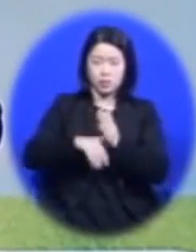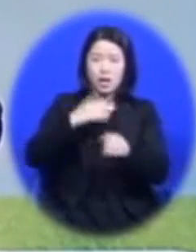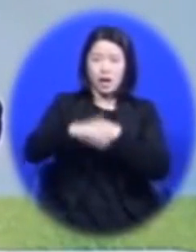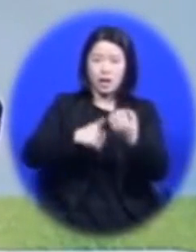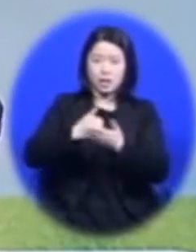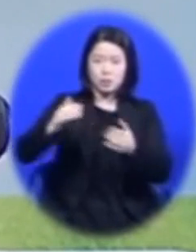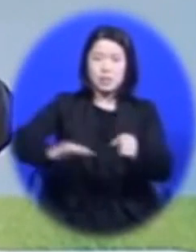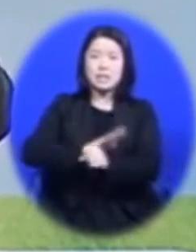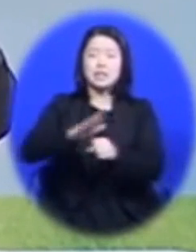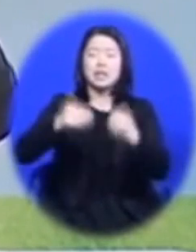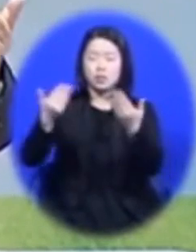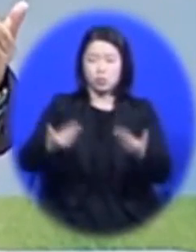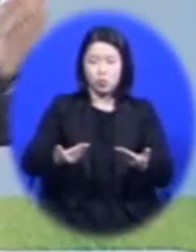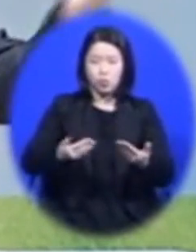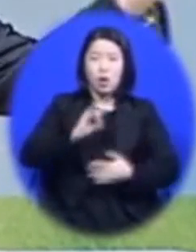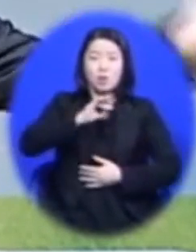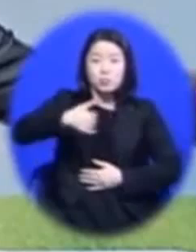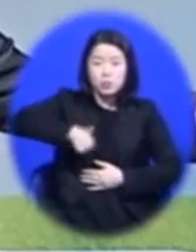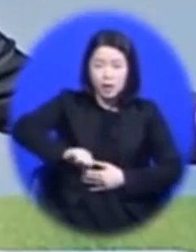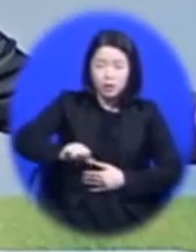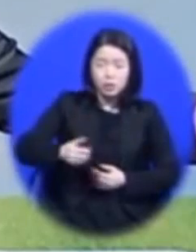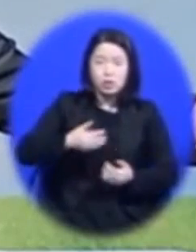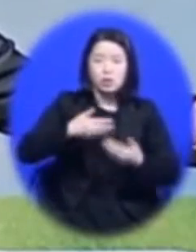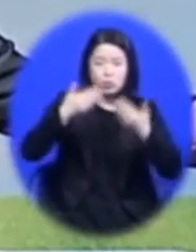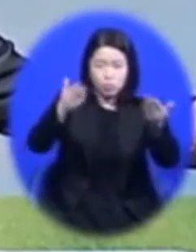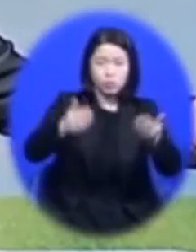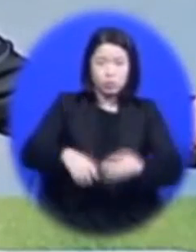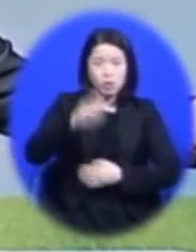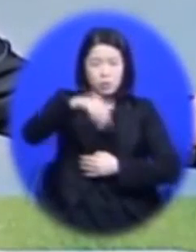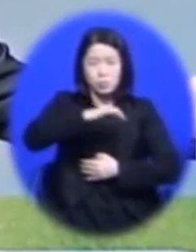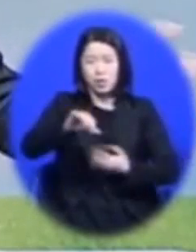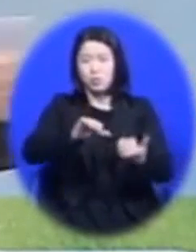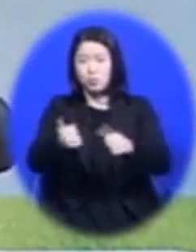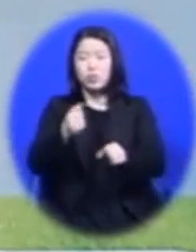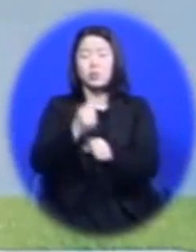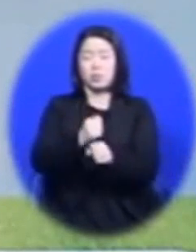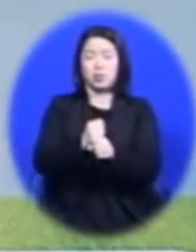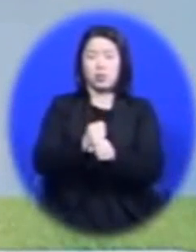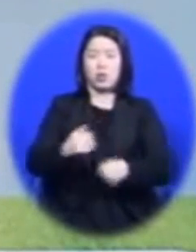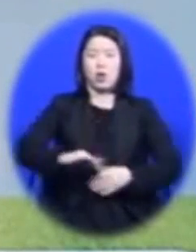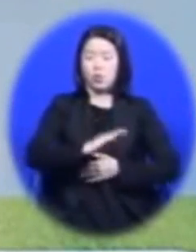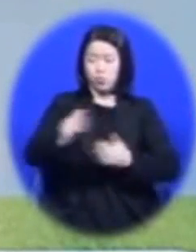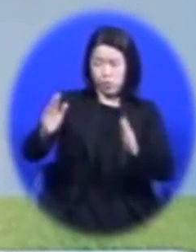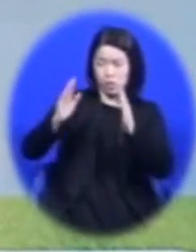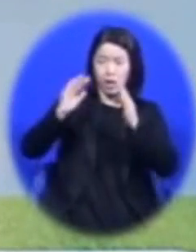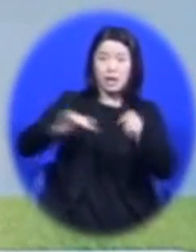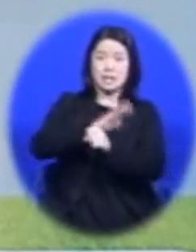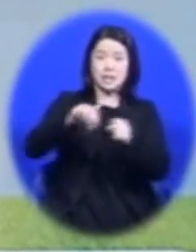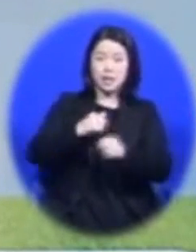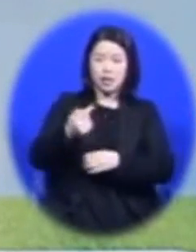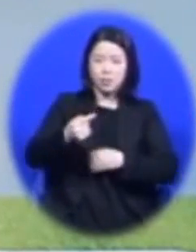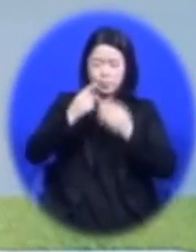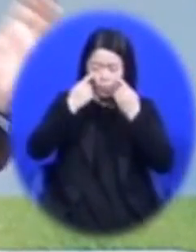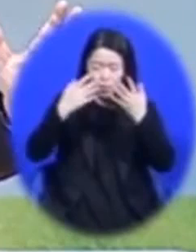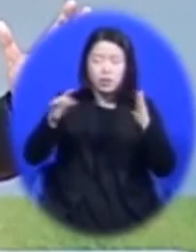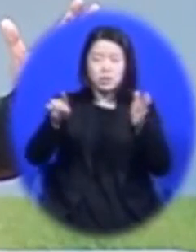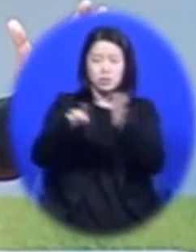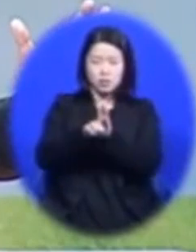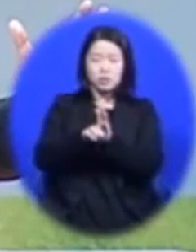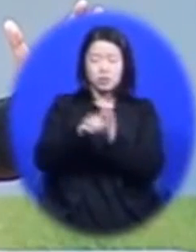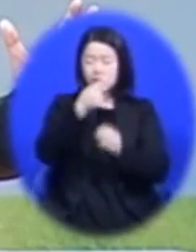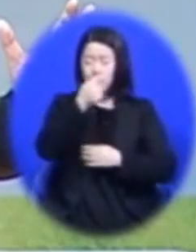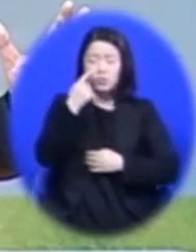사랑하셔서 독생자를 주셔서 십자가에 죽게 하시고 우리를 향한 사랑을 확증하셨다. 그게